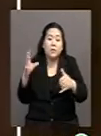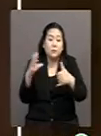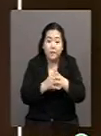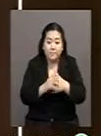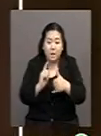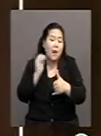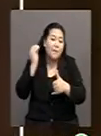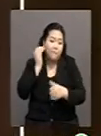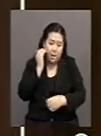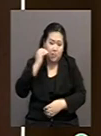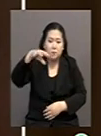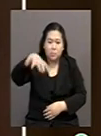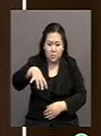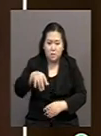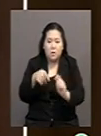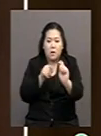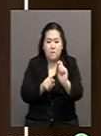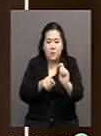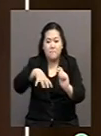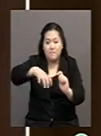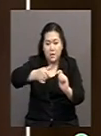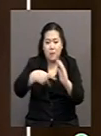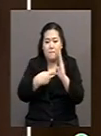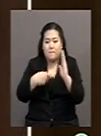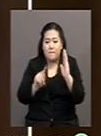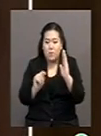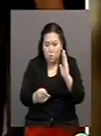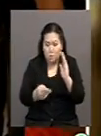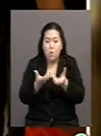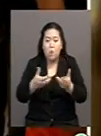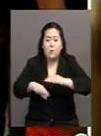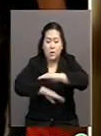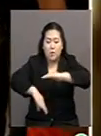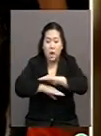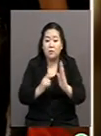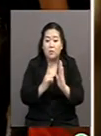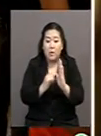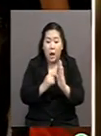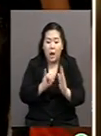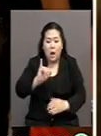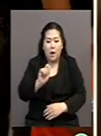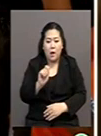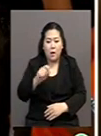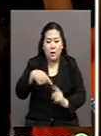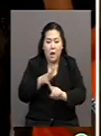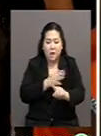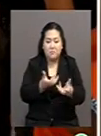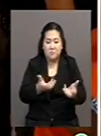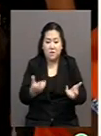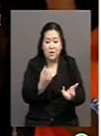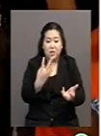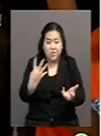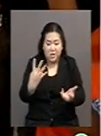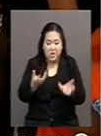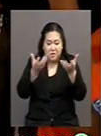กลางอำเภอเมืองปทุมธานีพร้อมของกลางค่ะเป็นยาไอซ์4ถุงน้ำหนักรวมกันนี่109กรัมเศษแล้วก็ยังพบ